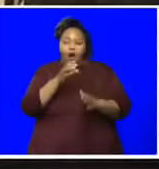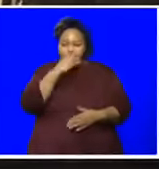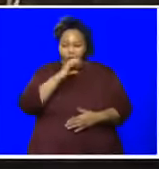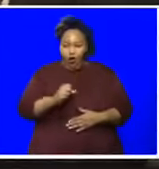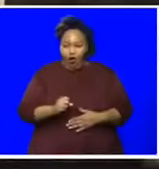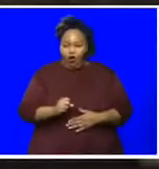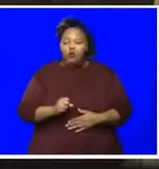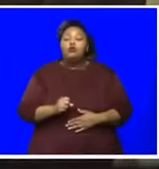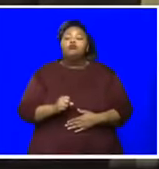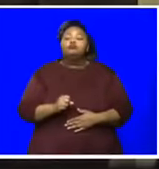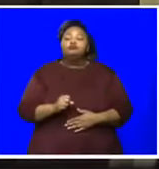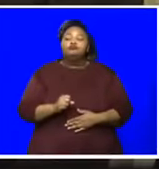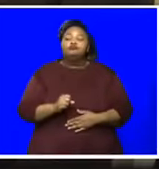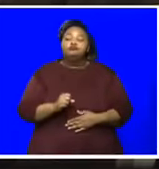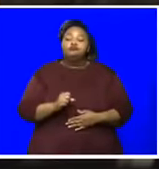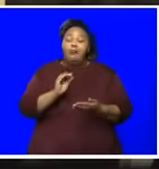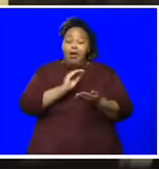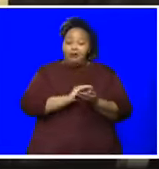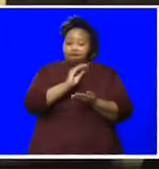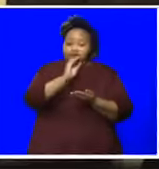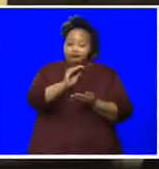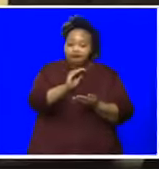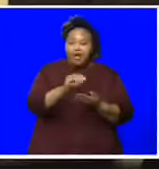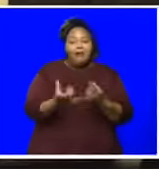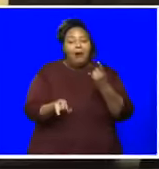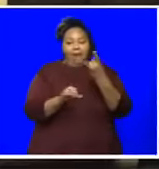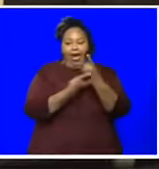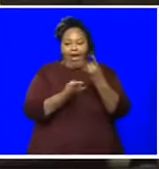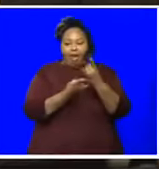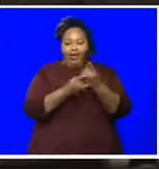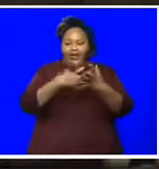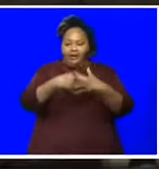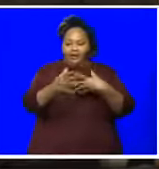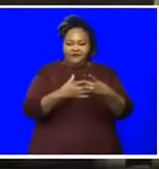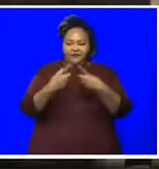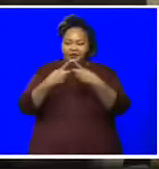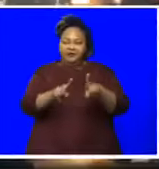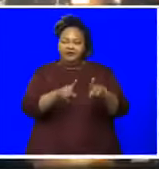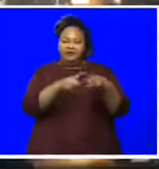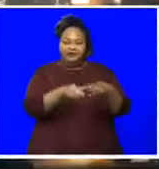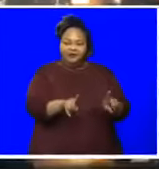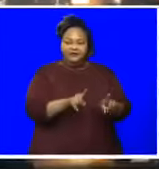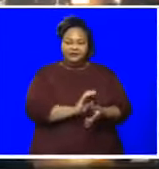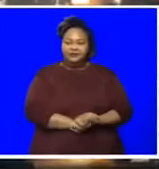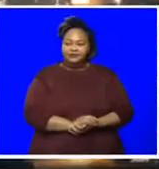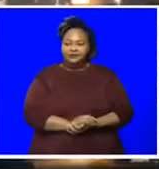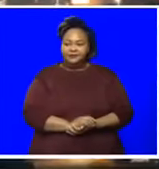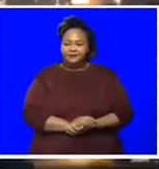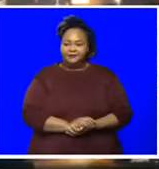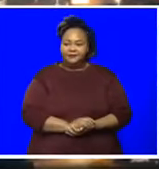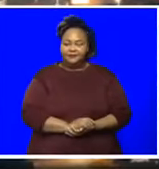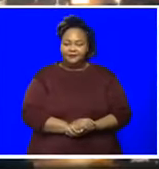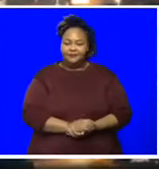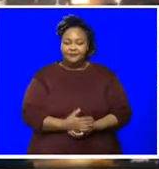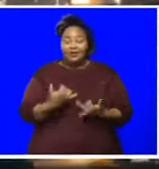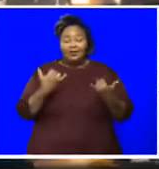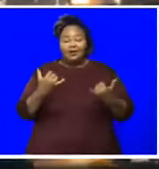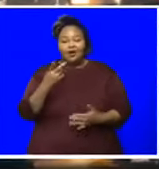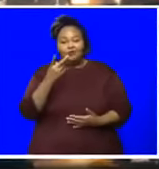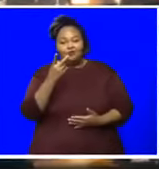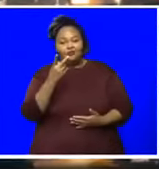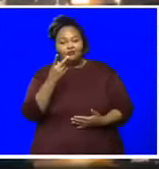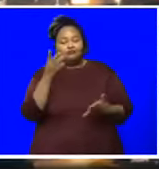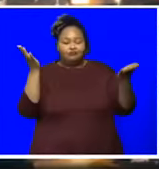TV kubika Themkosi Mavimbela ngina nomfundo Magagula kamanzini. Mukeli